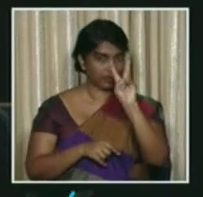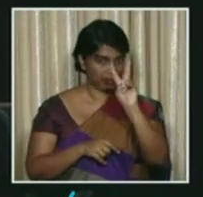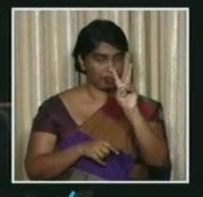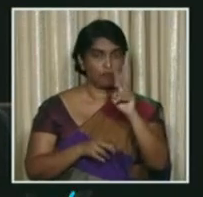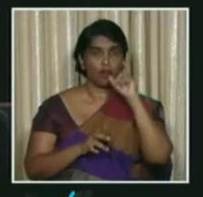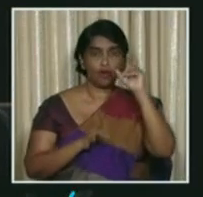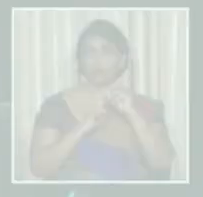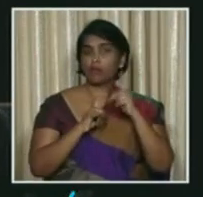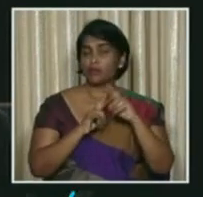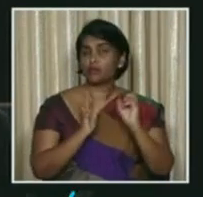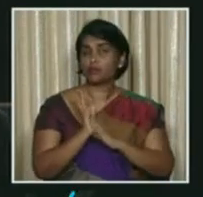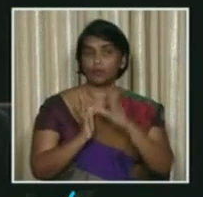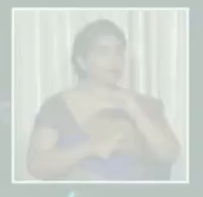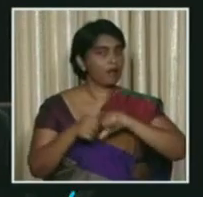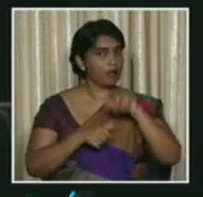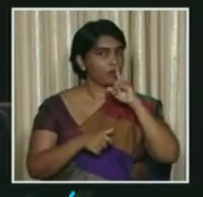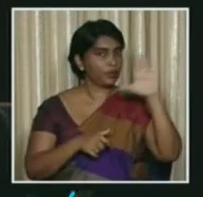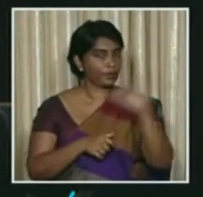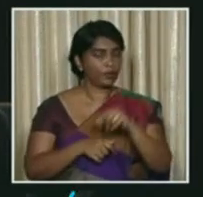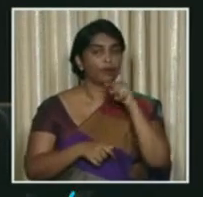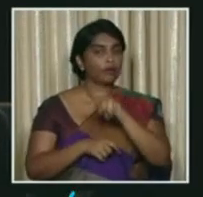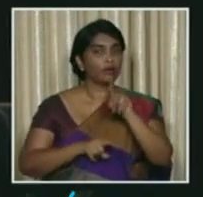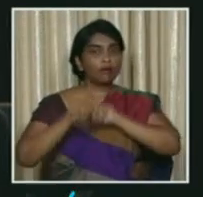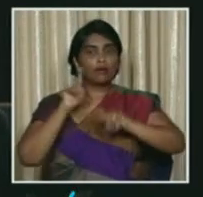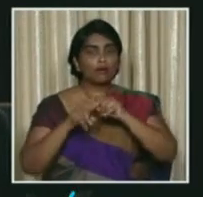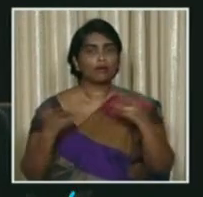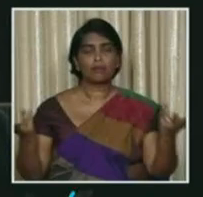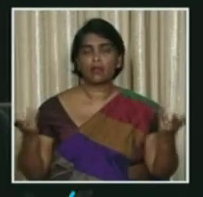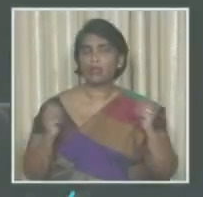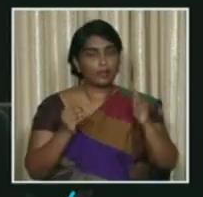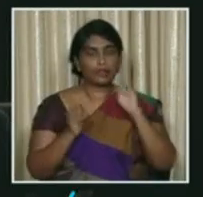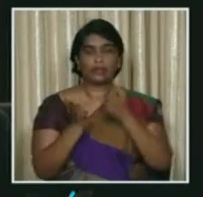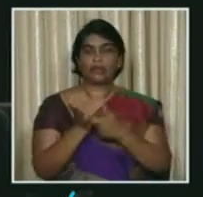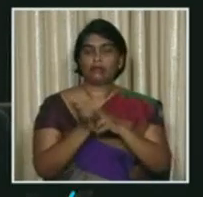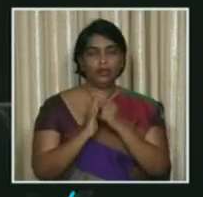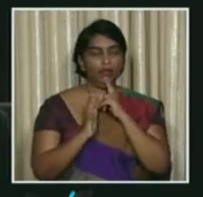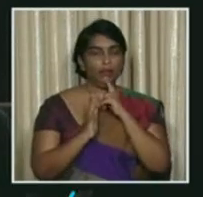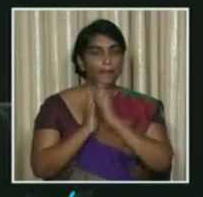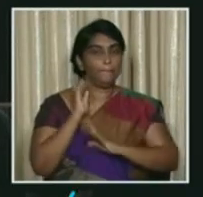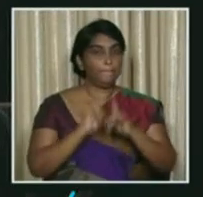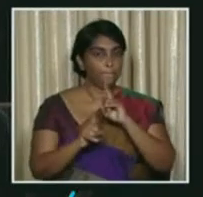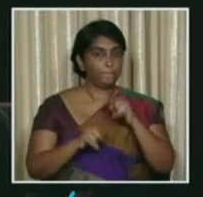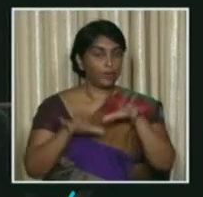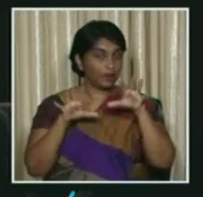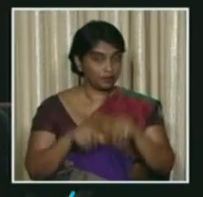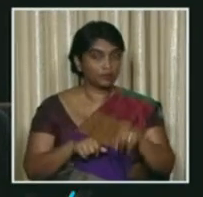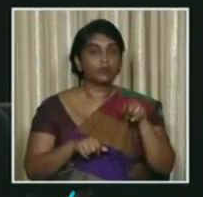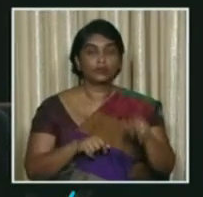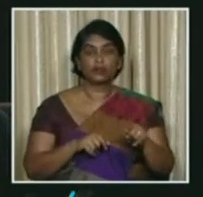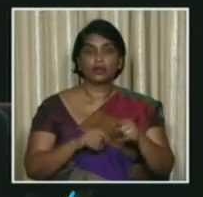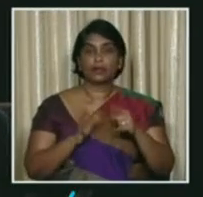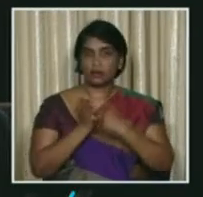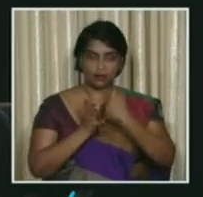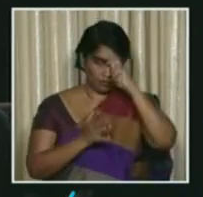කෝප් කමිටියට කැඳවලා තියෙනවා මීපා ආයතනේ. ඒකේ කතා කරන්න හම්බෙන්නේ නැහැ. මොකද හේතුව දැන් මේවා මාධ්‍ය වලට යනවා. මේ අමාත්‍යාංශය අයිති වෙන්නේ ප්‍රසන්න